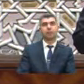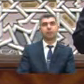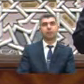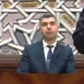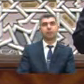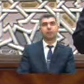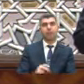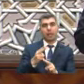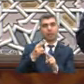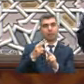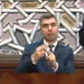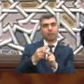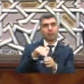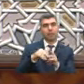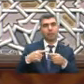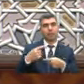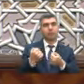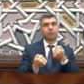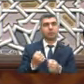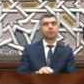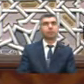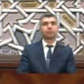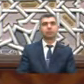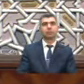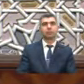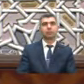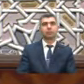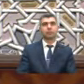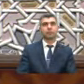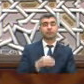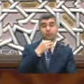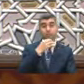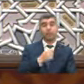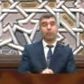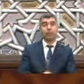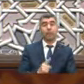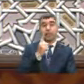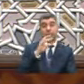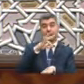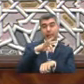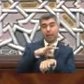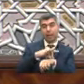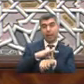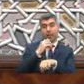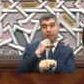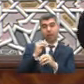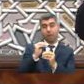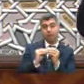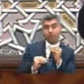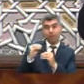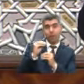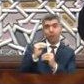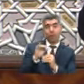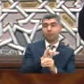عبد اللطيف وهبي باسم فريق الأسرة والمعاصرة. وأذكر السيد النائب بأن طرح السؤال لا يجب أن